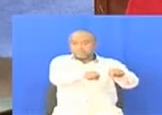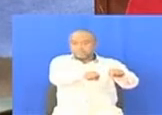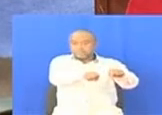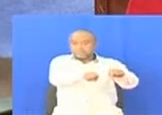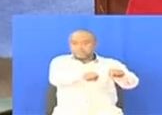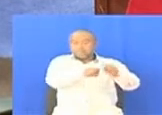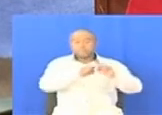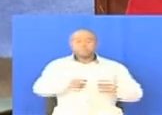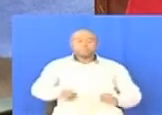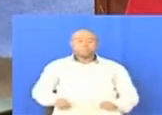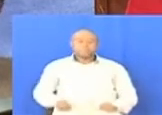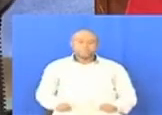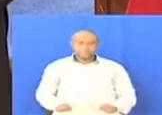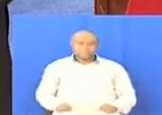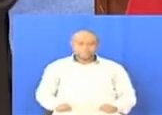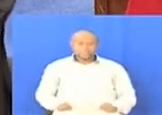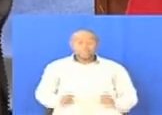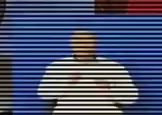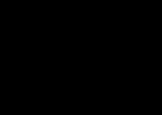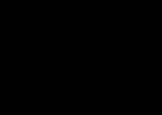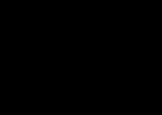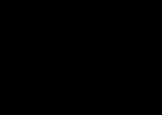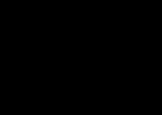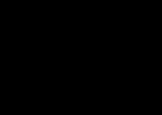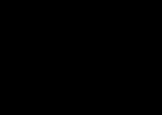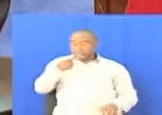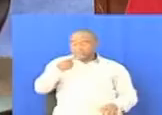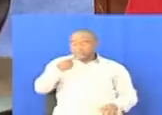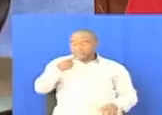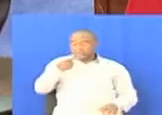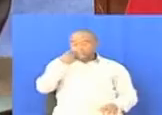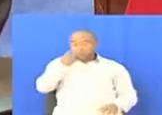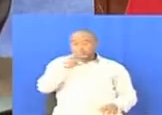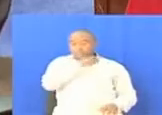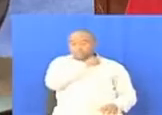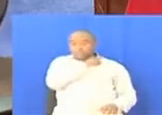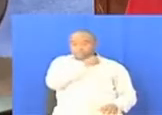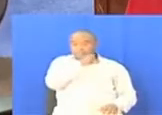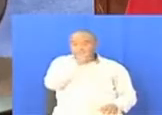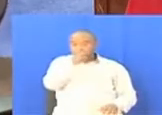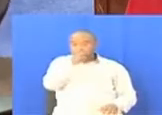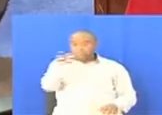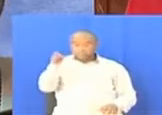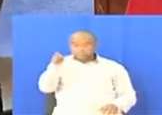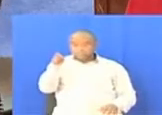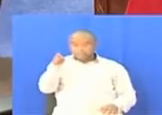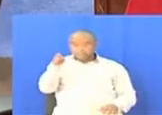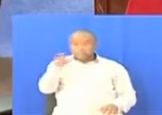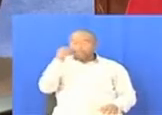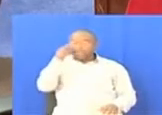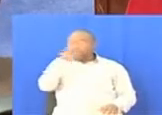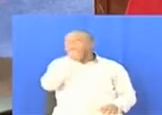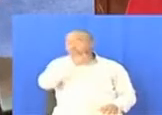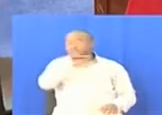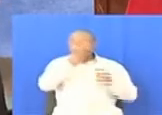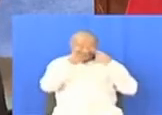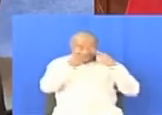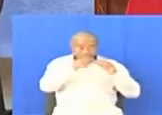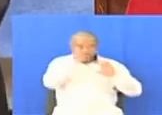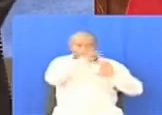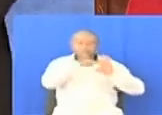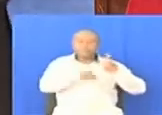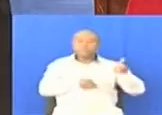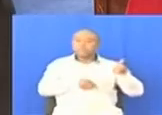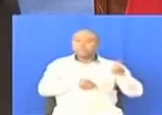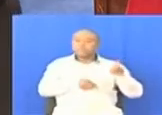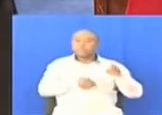huko. Sasa hivi baada ya kuona huko kumejaa kwenye mabara ambao walinyang'anya, macho yao yako Afrika. Watatumia